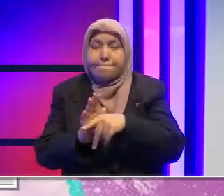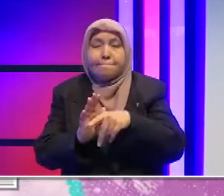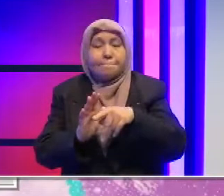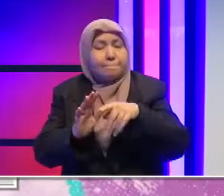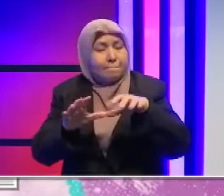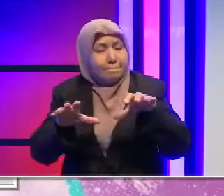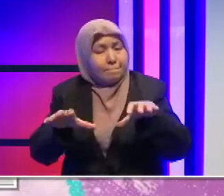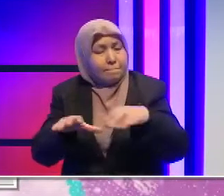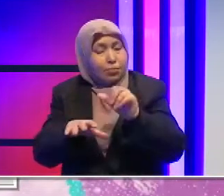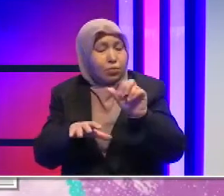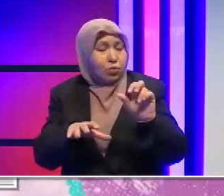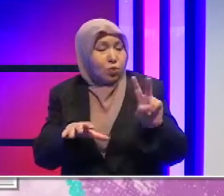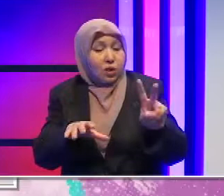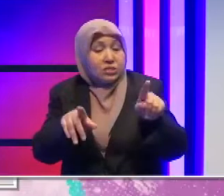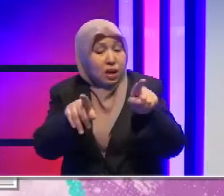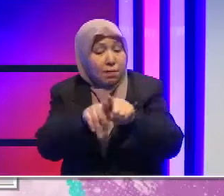بالله